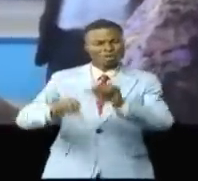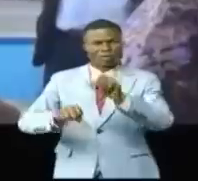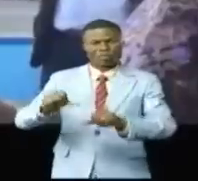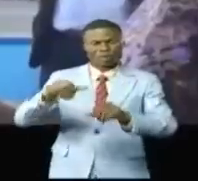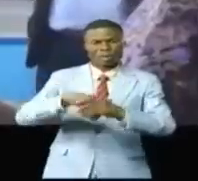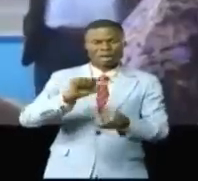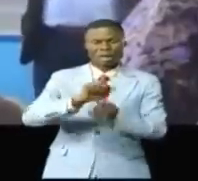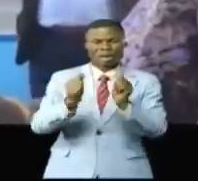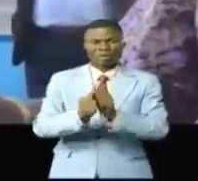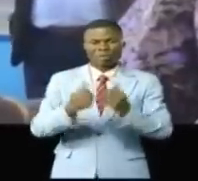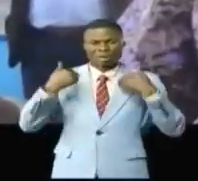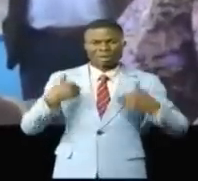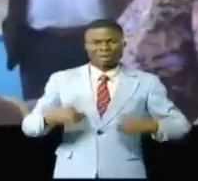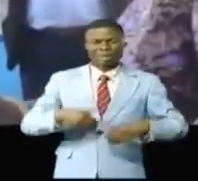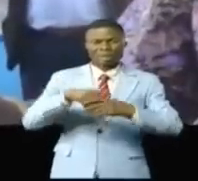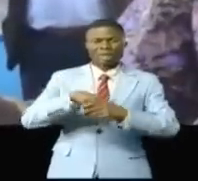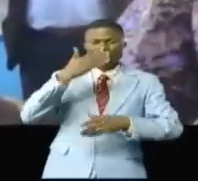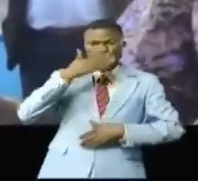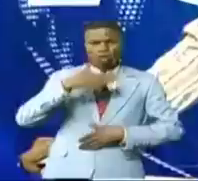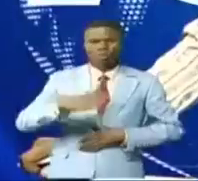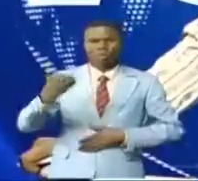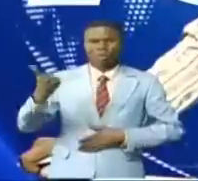le secteur de la santé.